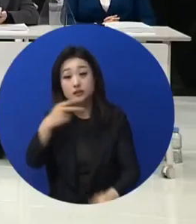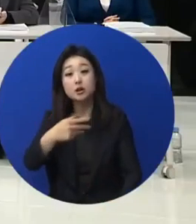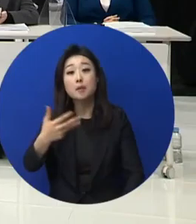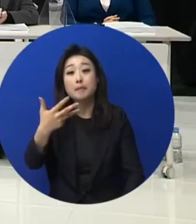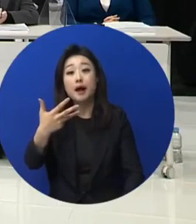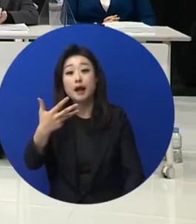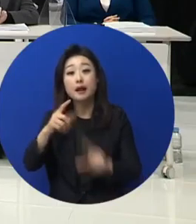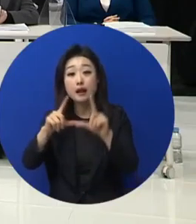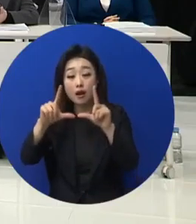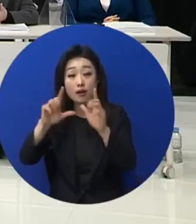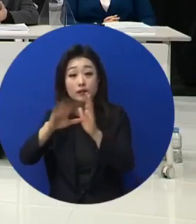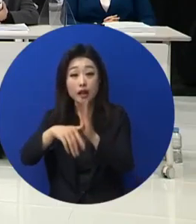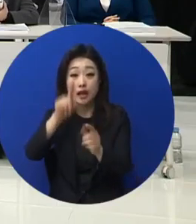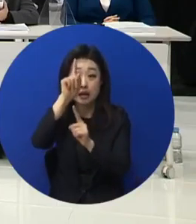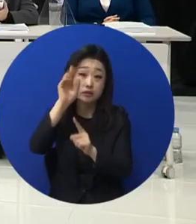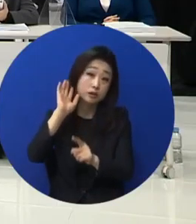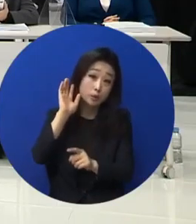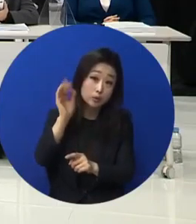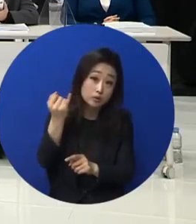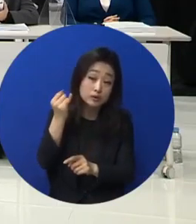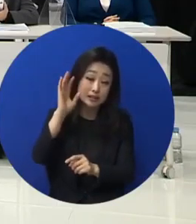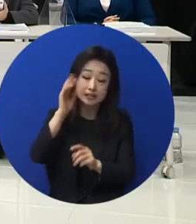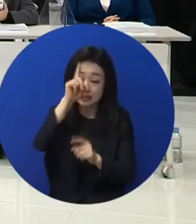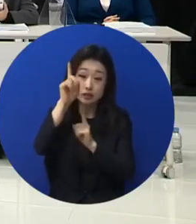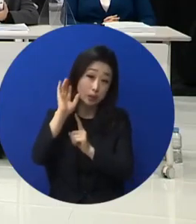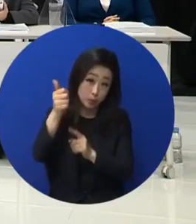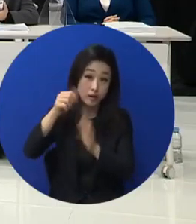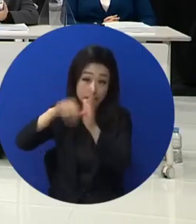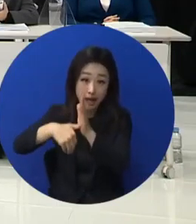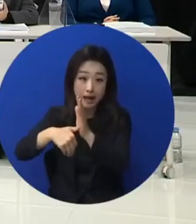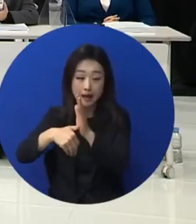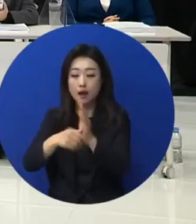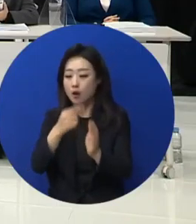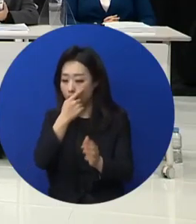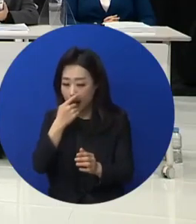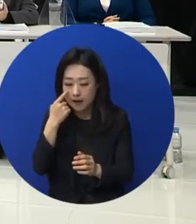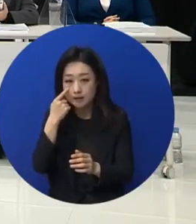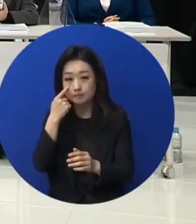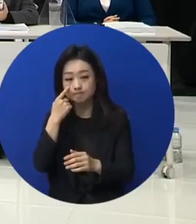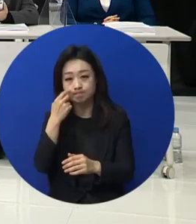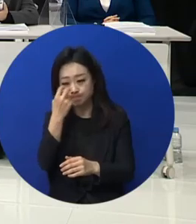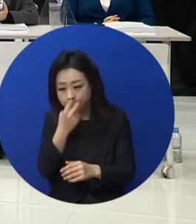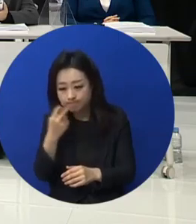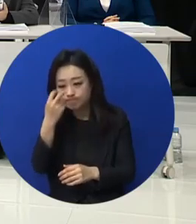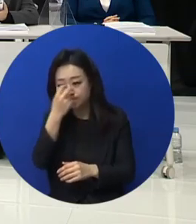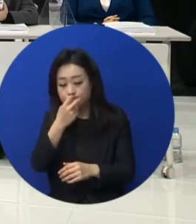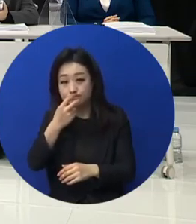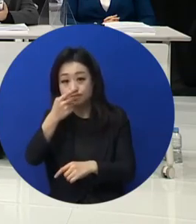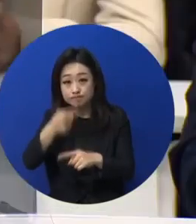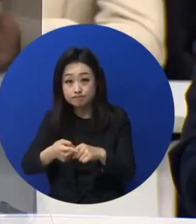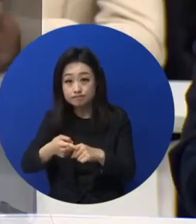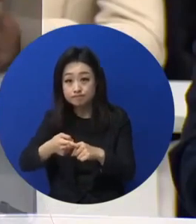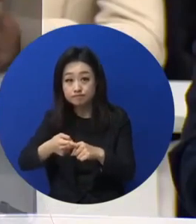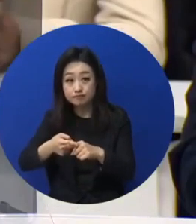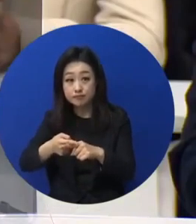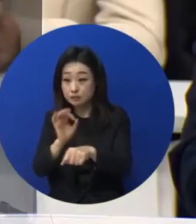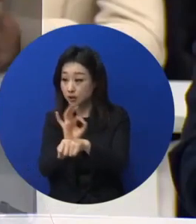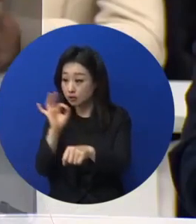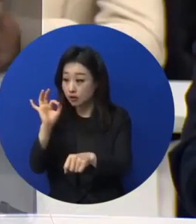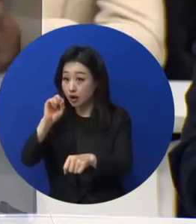2008년도에 출범한 MB 정권에서 검토되다가 2011년에 백지화를 시켜버렸습니다. 꼭 10년